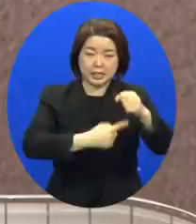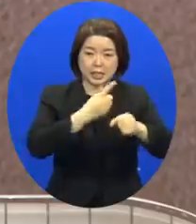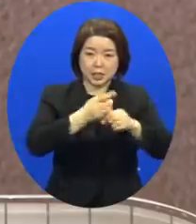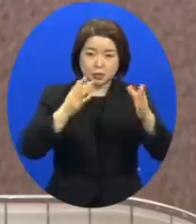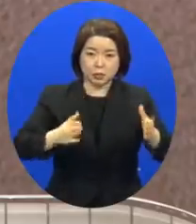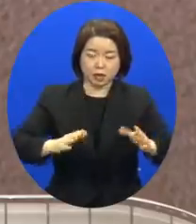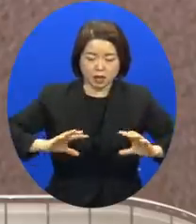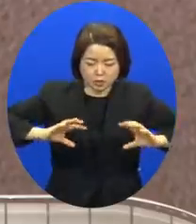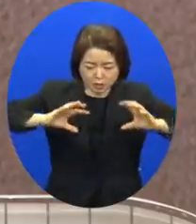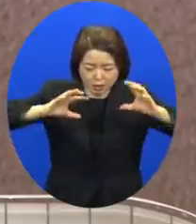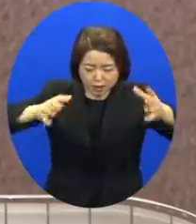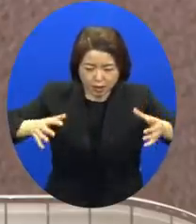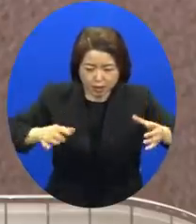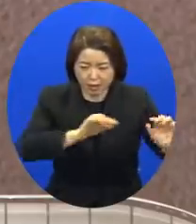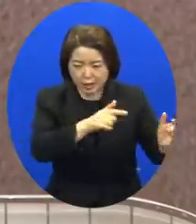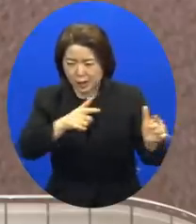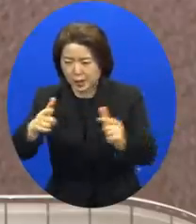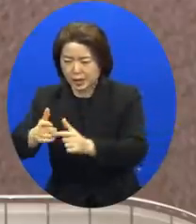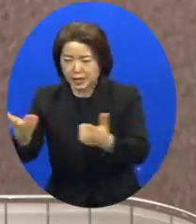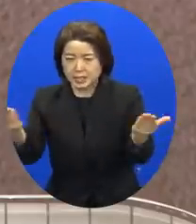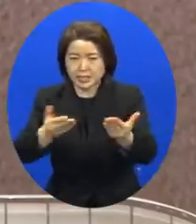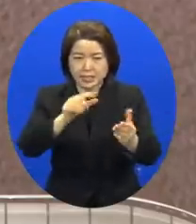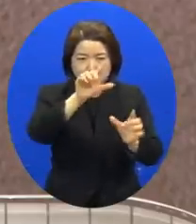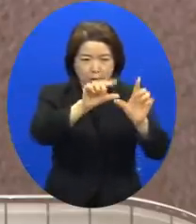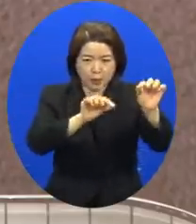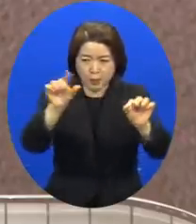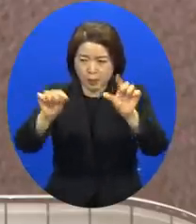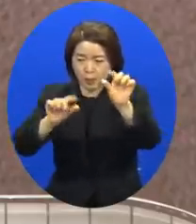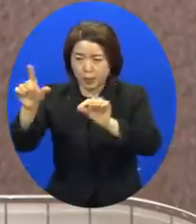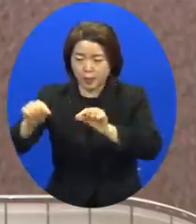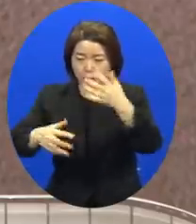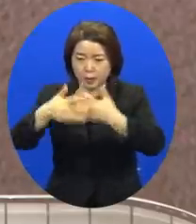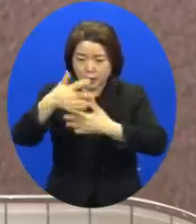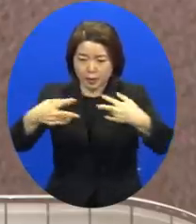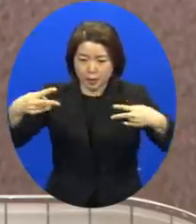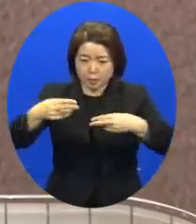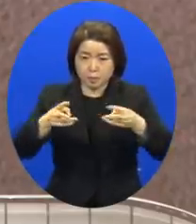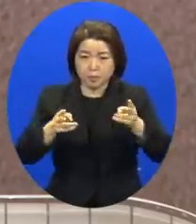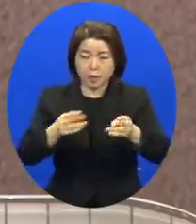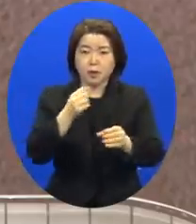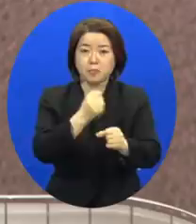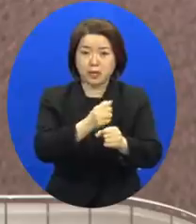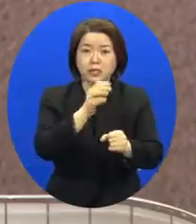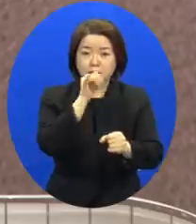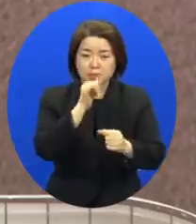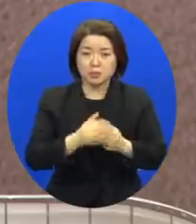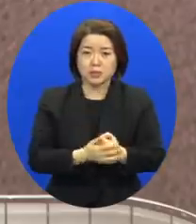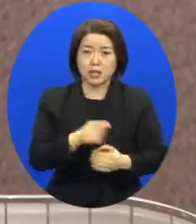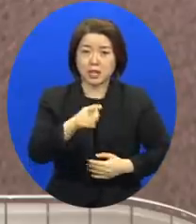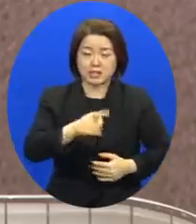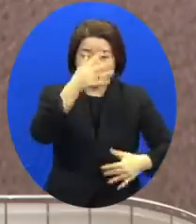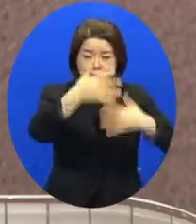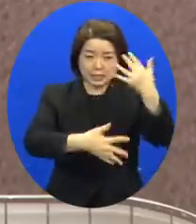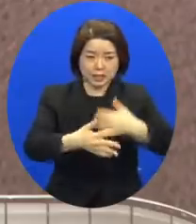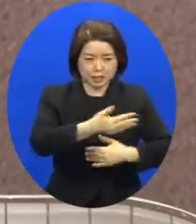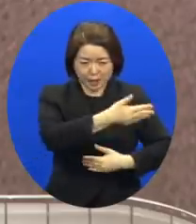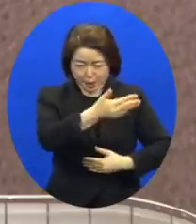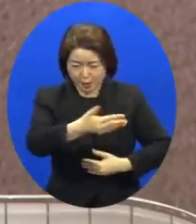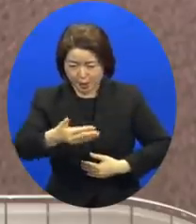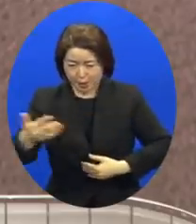일들을 간단 간단 간단하게 영상 편집을 한 영상입니다 그 영상 전체에 흐르는